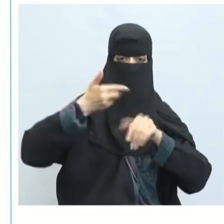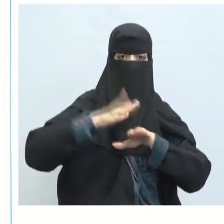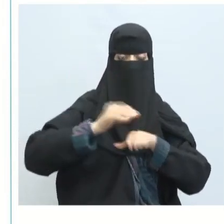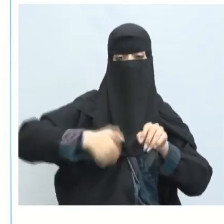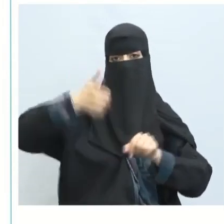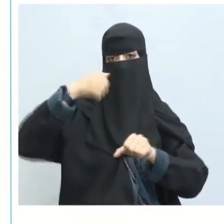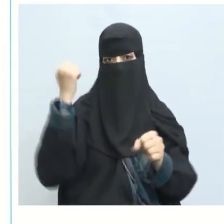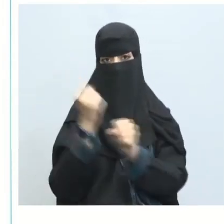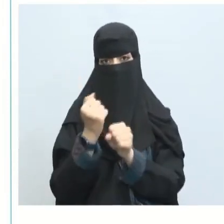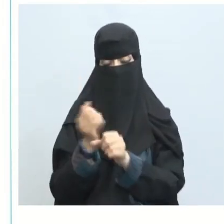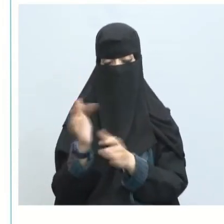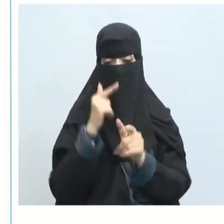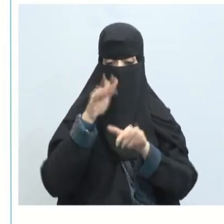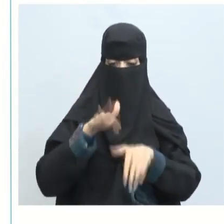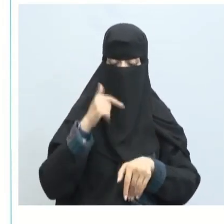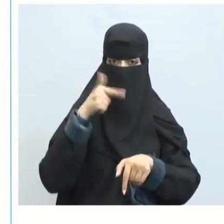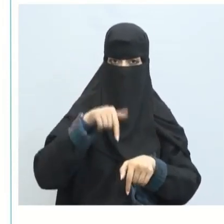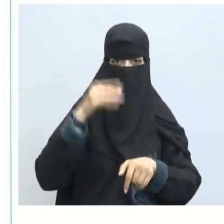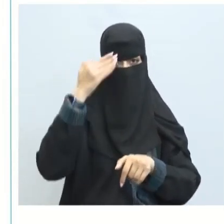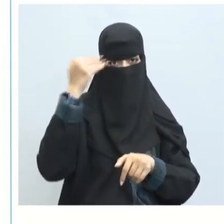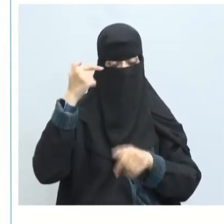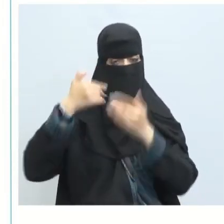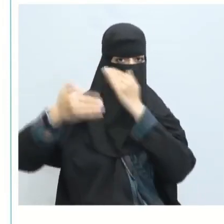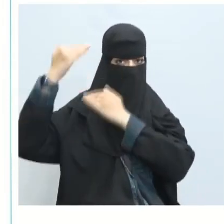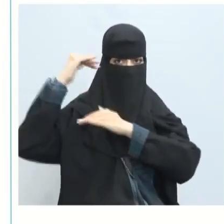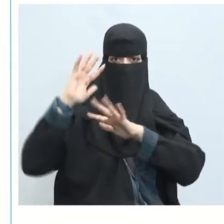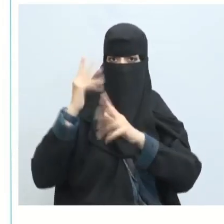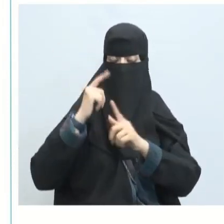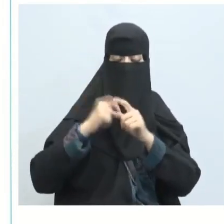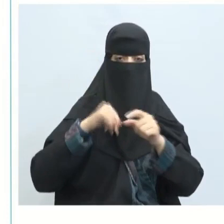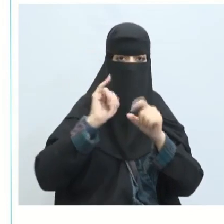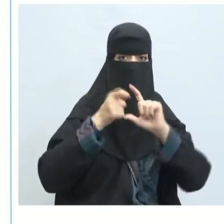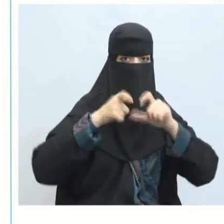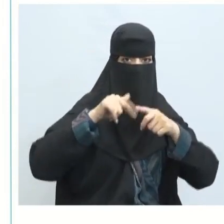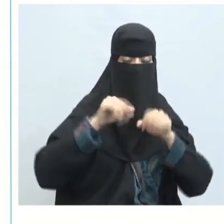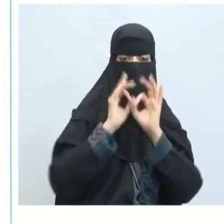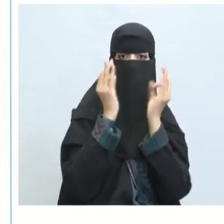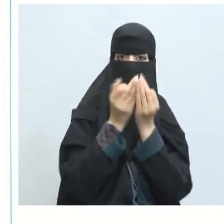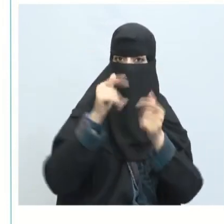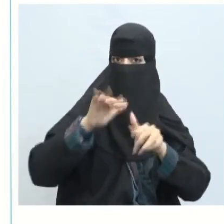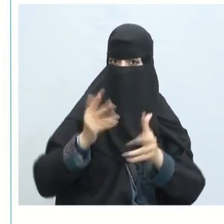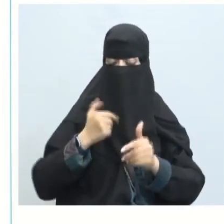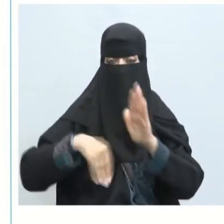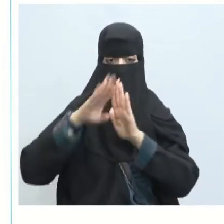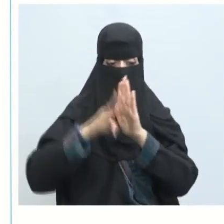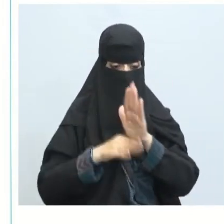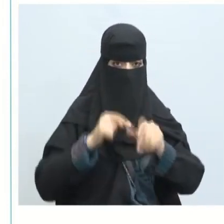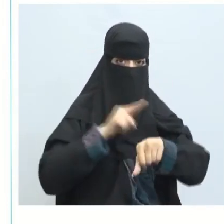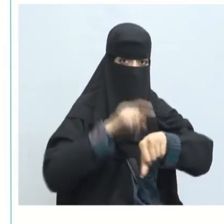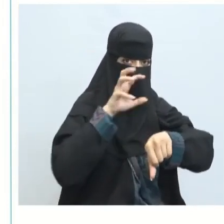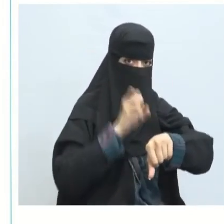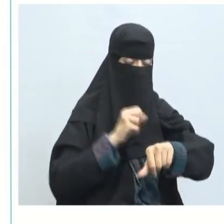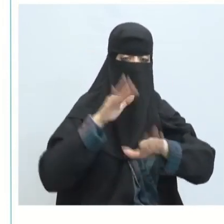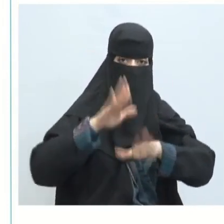انجاز عمله ايضا يكون لديه خلفيه وخبره كيف تنظم الاجتماعات كيف يرتب المواعيد ذكرنا هنالك